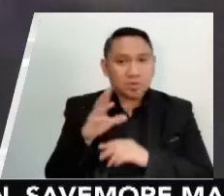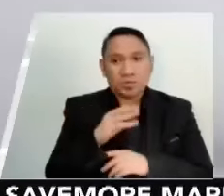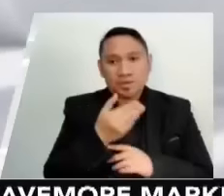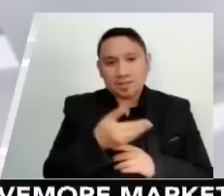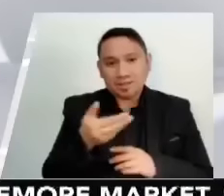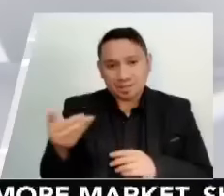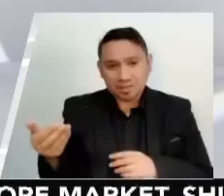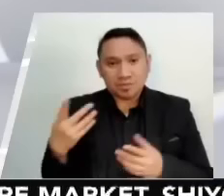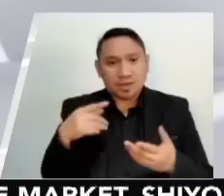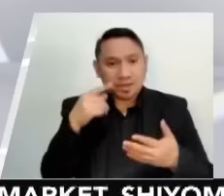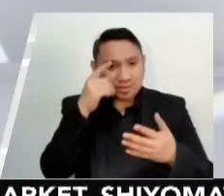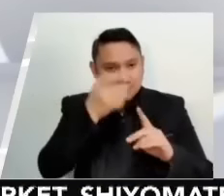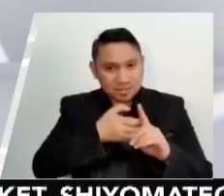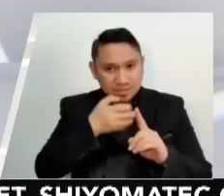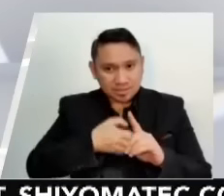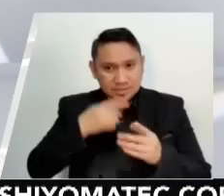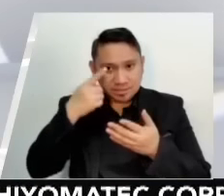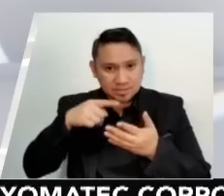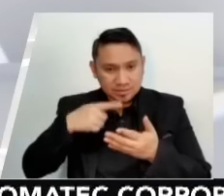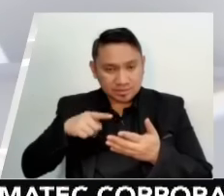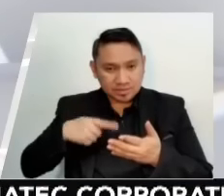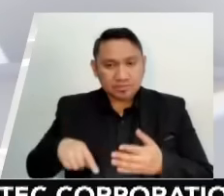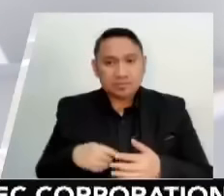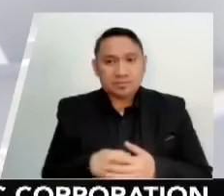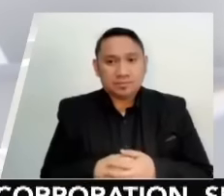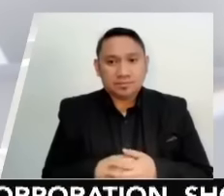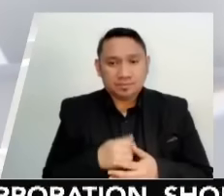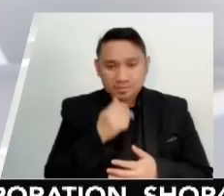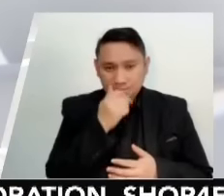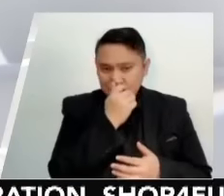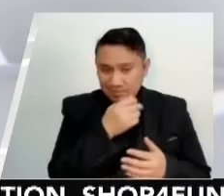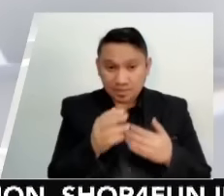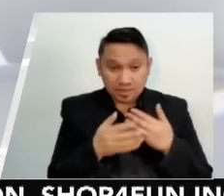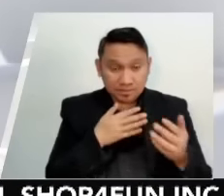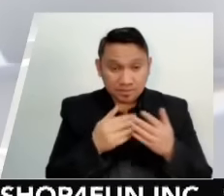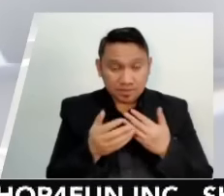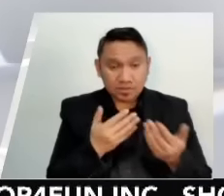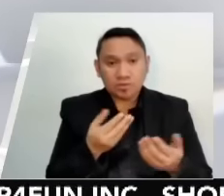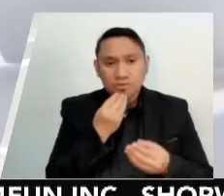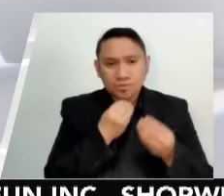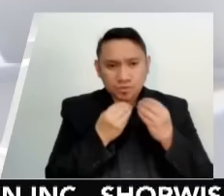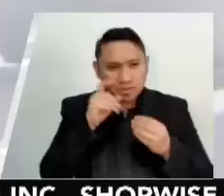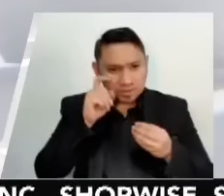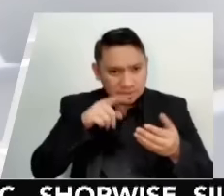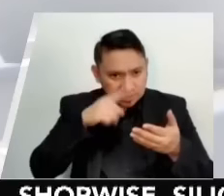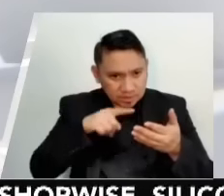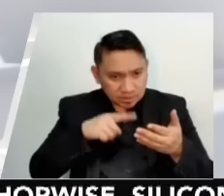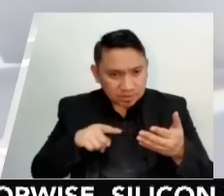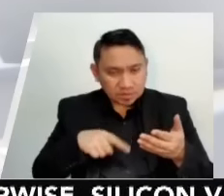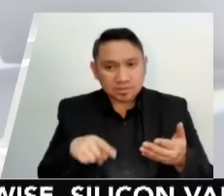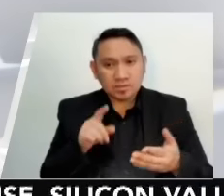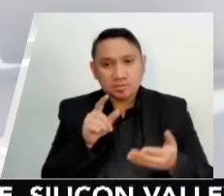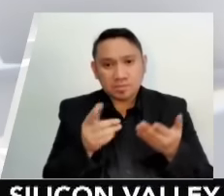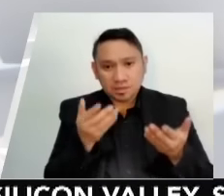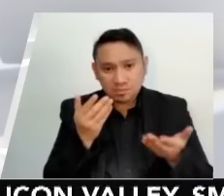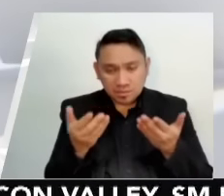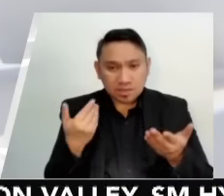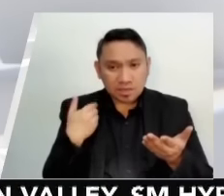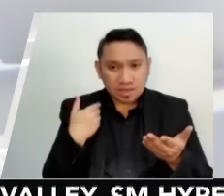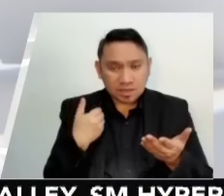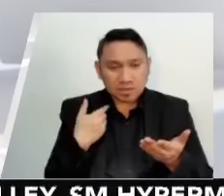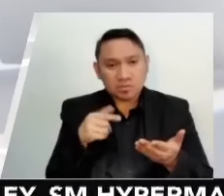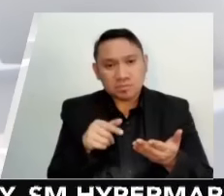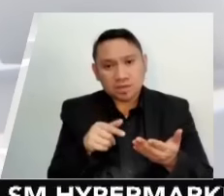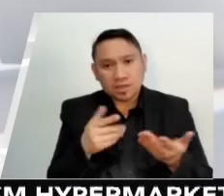ininspeksyon. Isa-isahin po yan. Sabi ko nga, even yung pagkain po ay talagang titignan po yan. Baka may mga nakapasok po na kontrabando dyan. Mm-hmm.